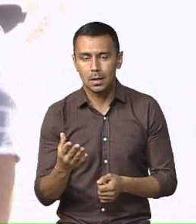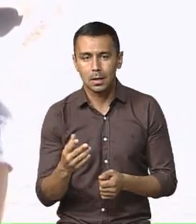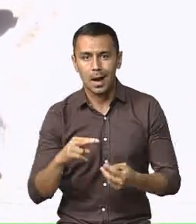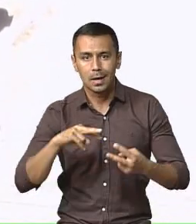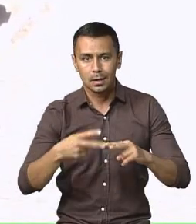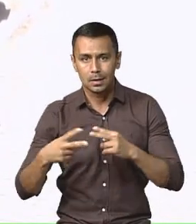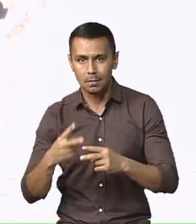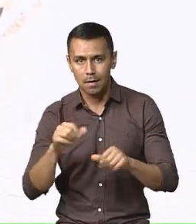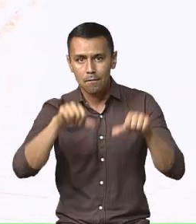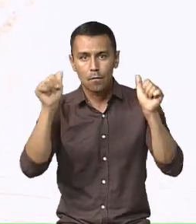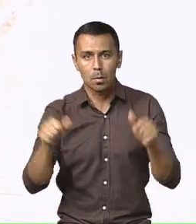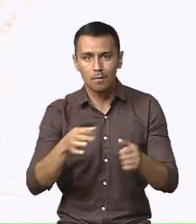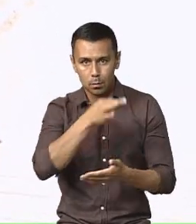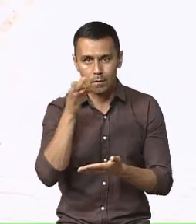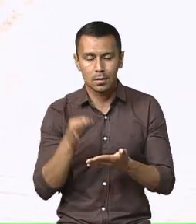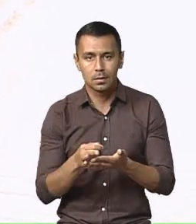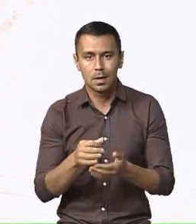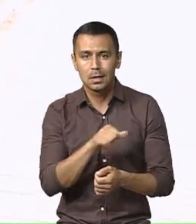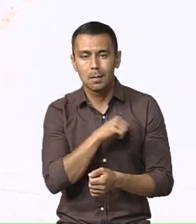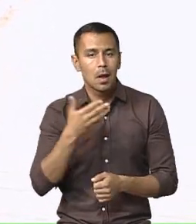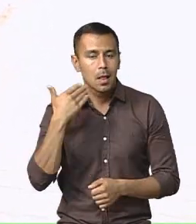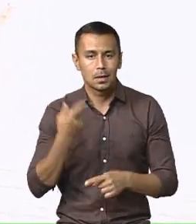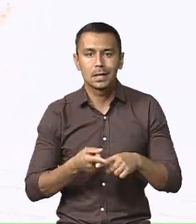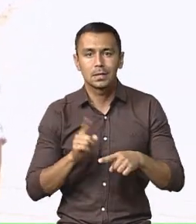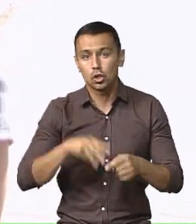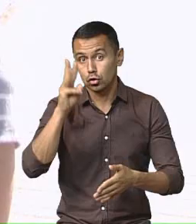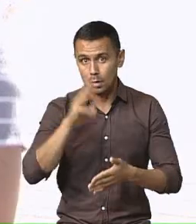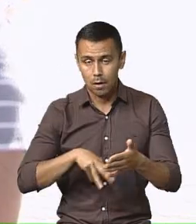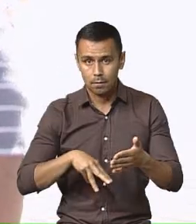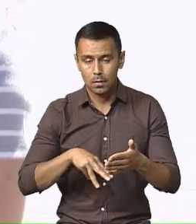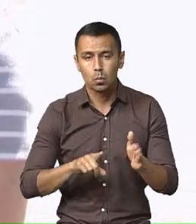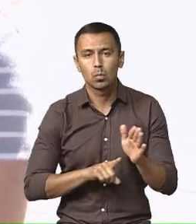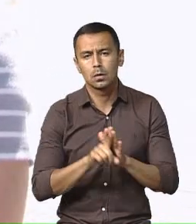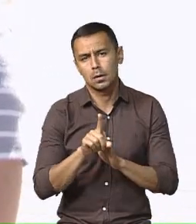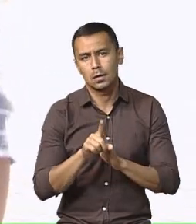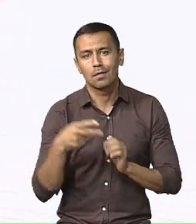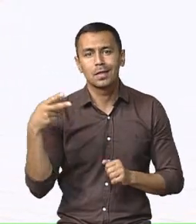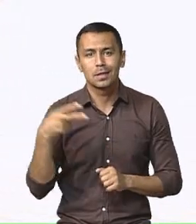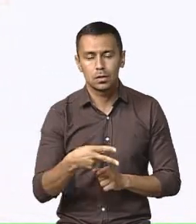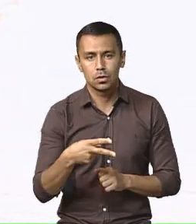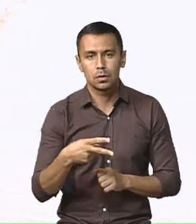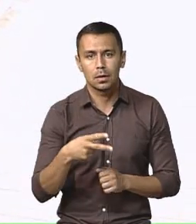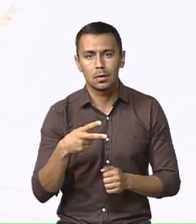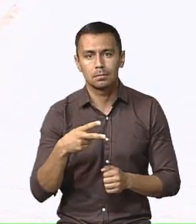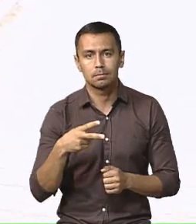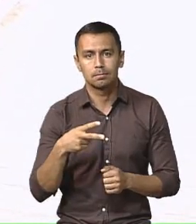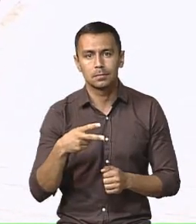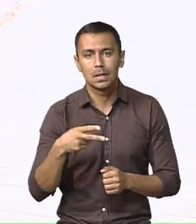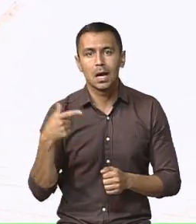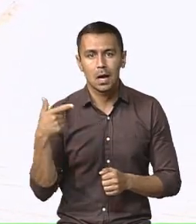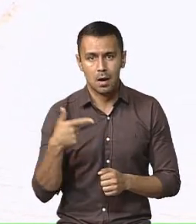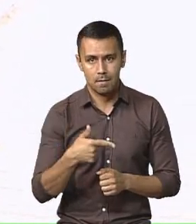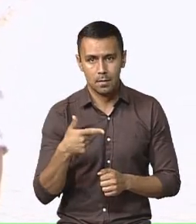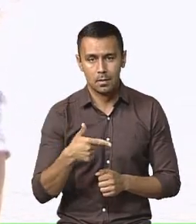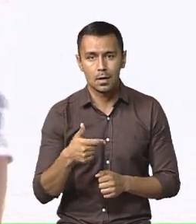альтернативних видів відповідальності. Найлегше – це штраф, починаючи від 2000 неоподаткованих мінімумів доходів